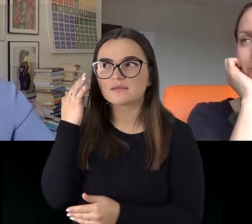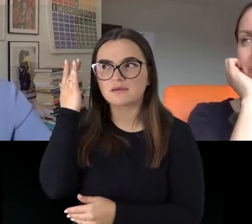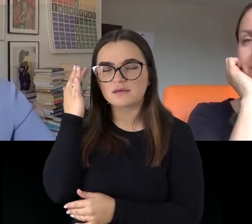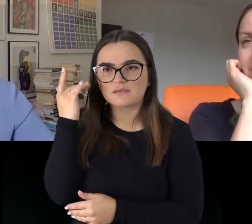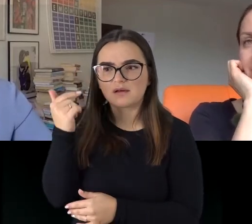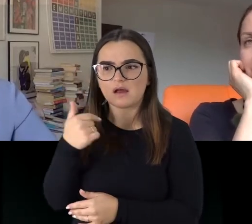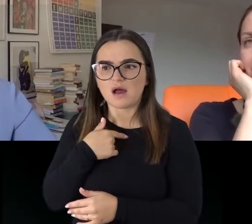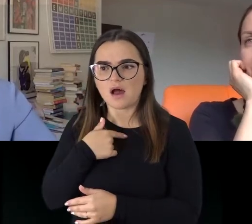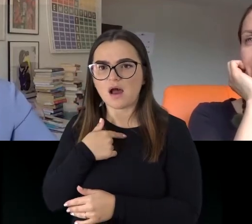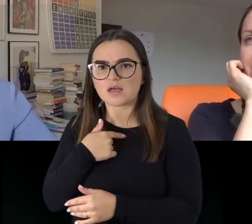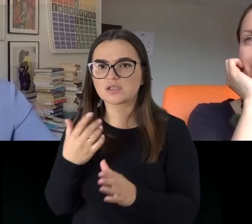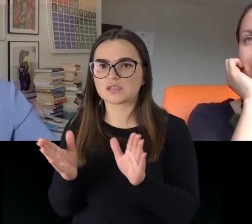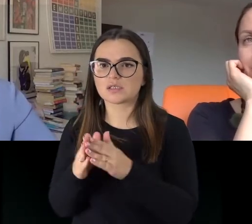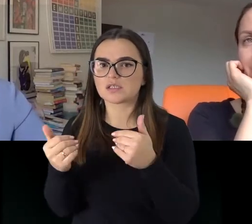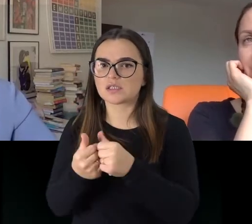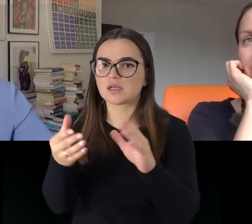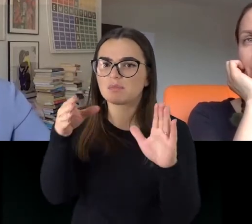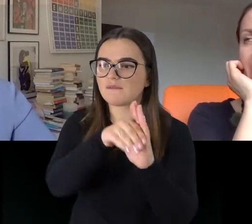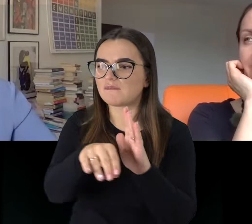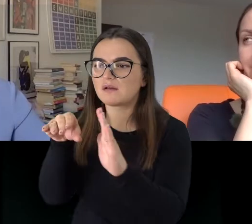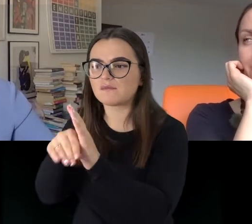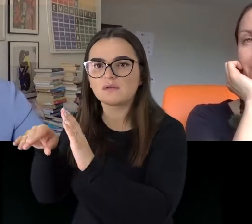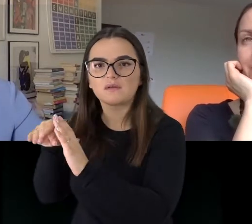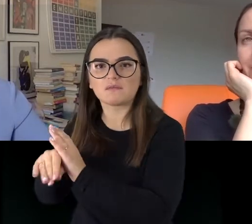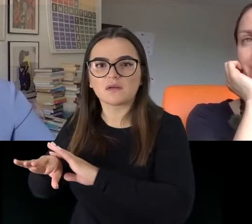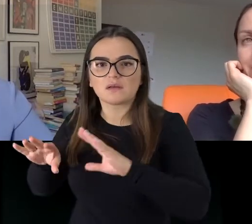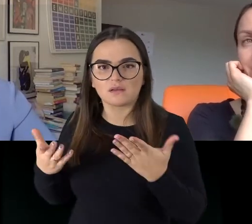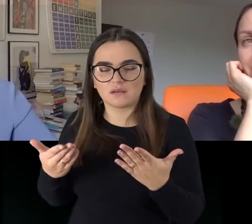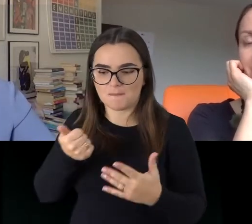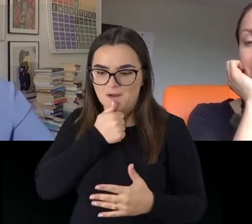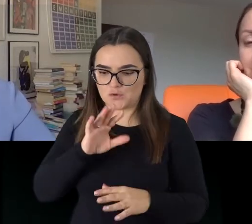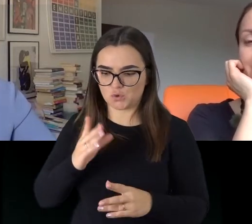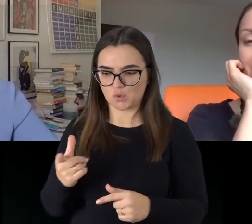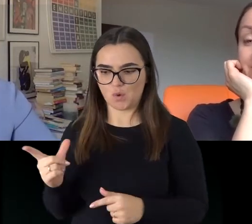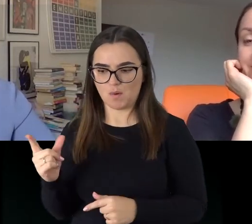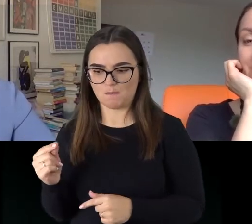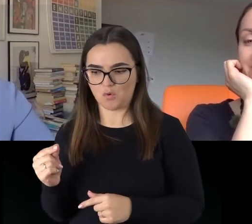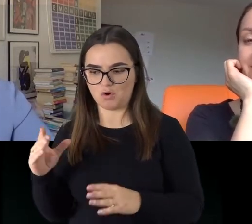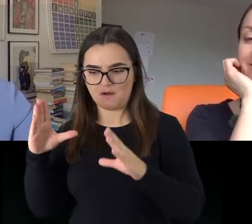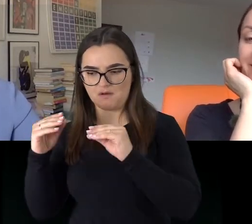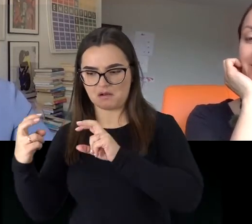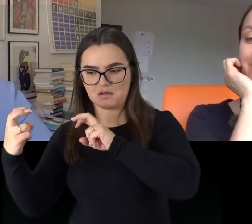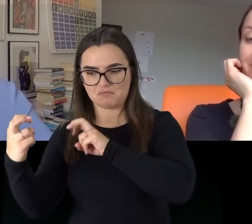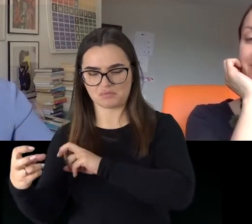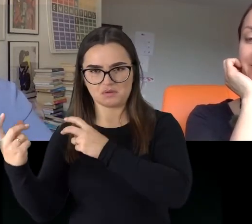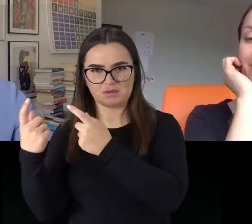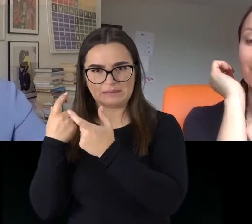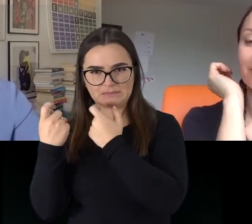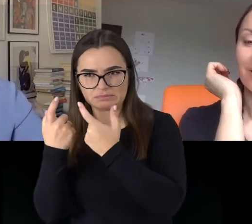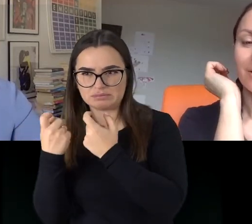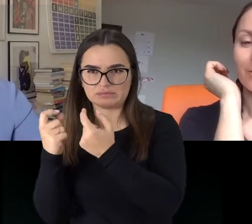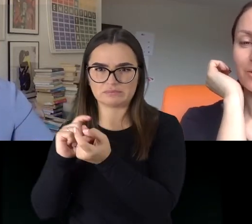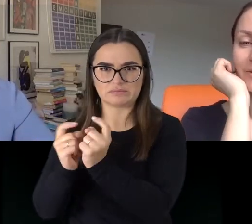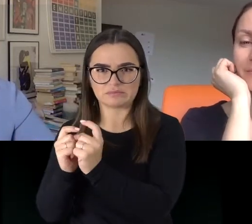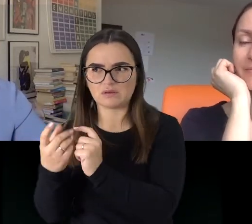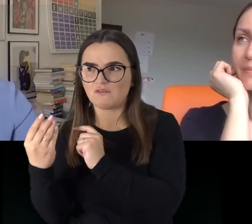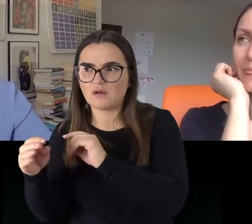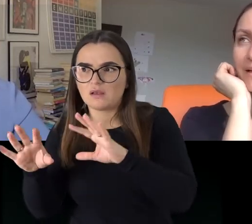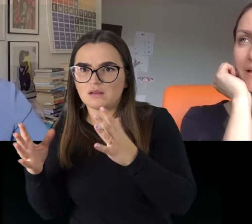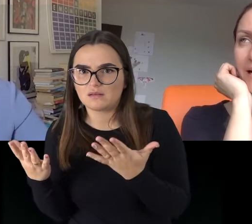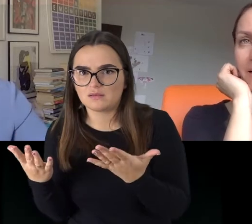priklausau kuriam variantui. Jeigu mes su partneriu vakarais pykstamės, ką tai reiškia? Matot,